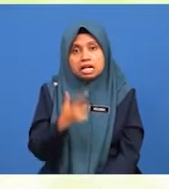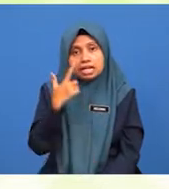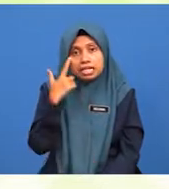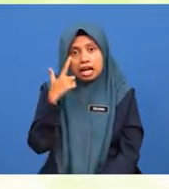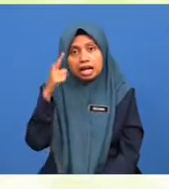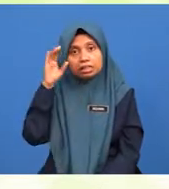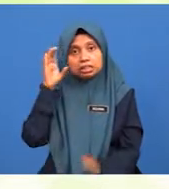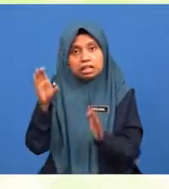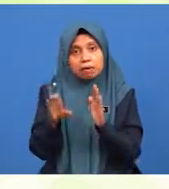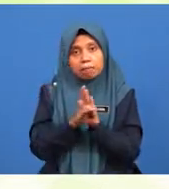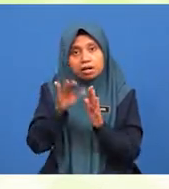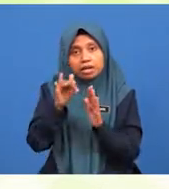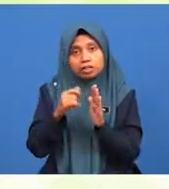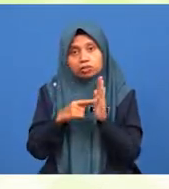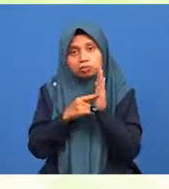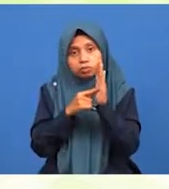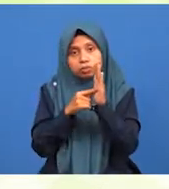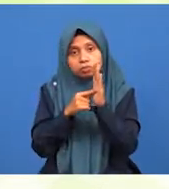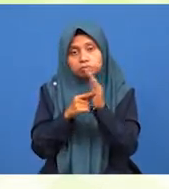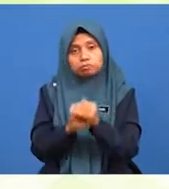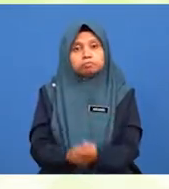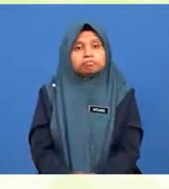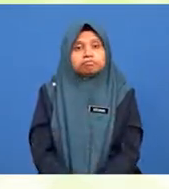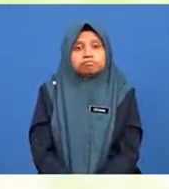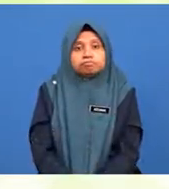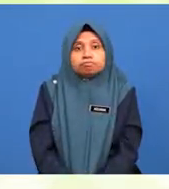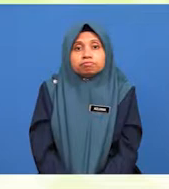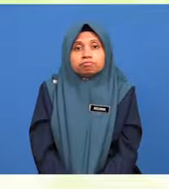Lihat gambar yang dipaparkan ini.